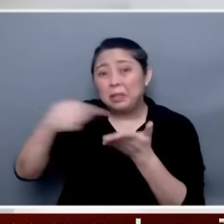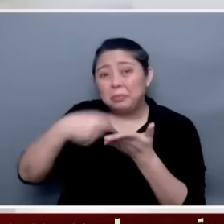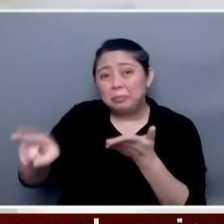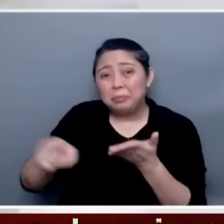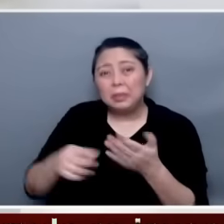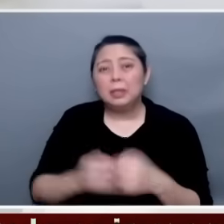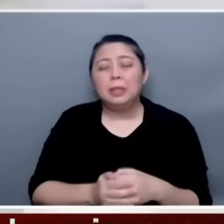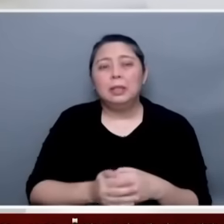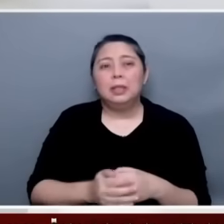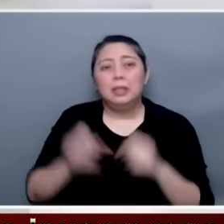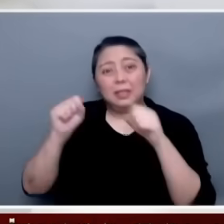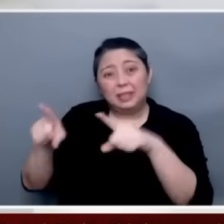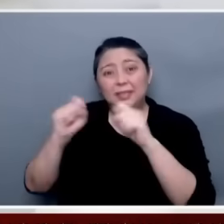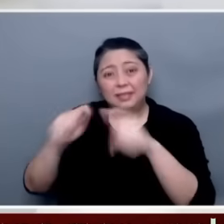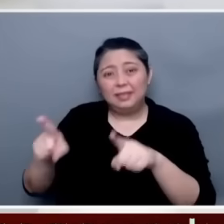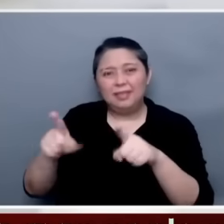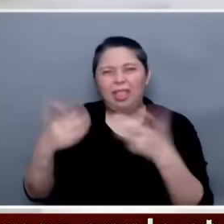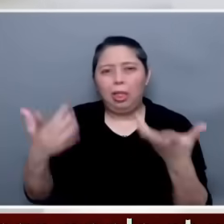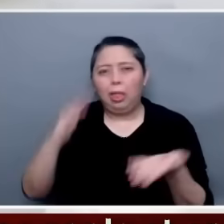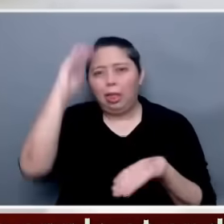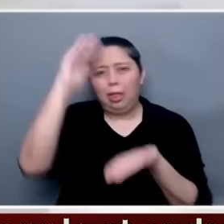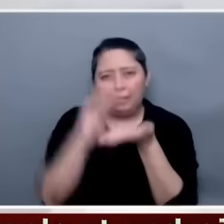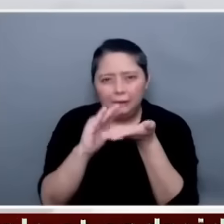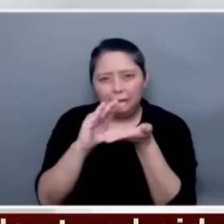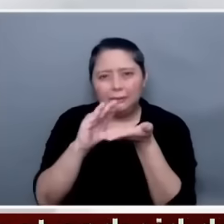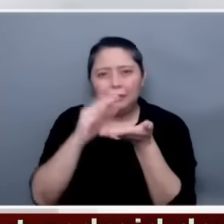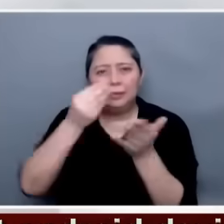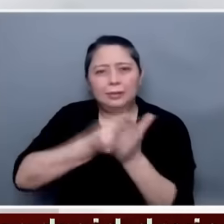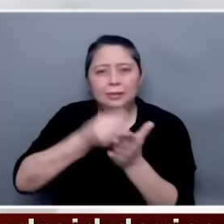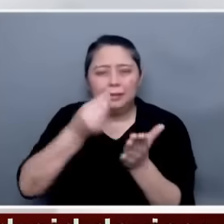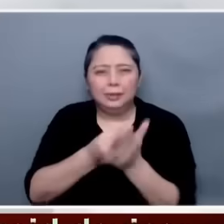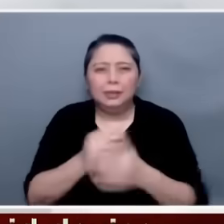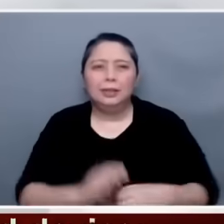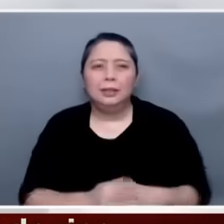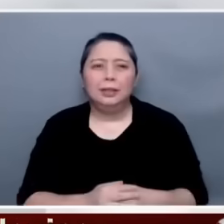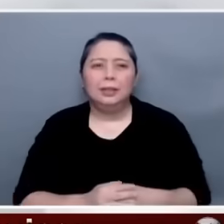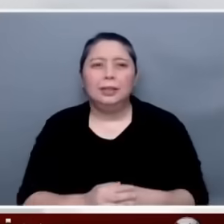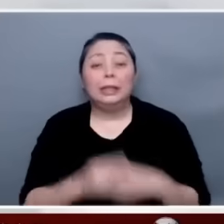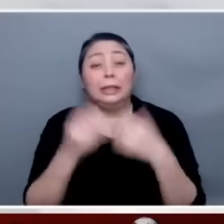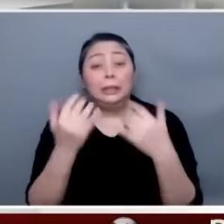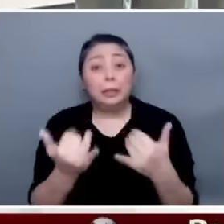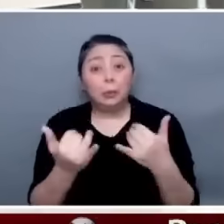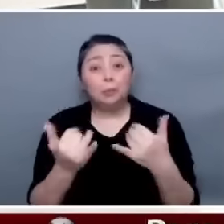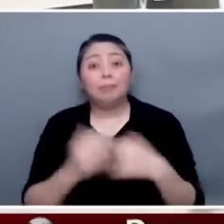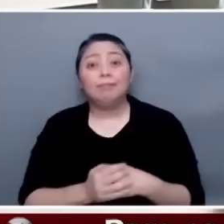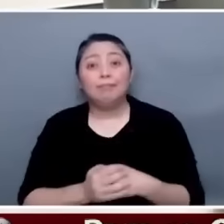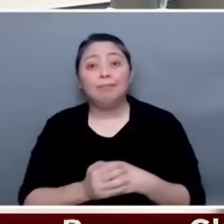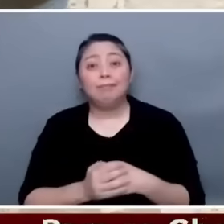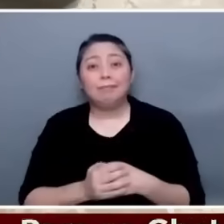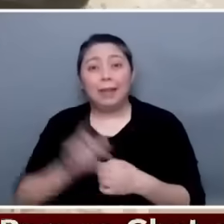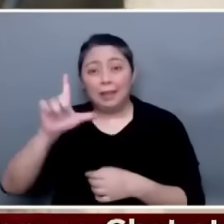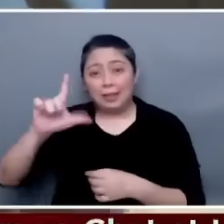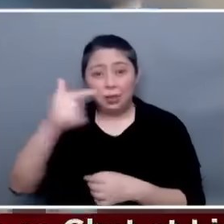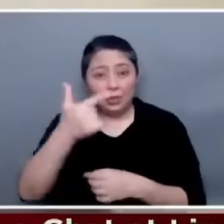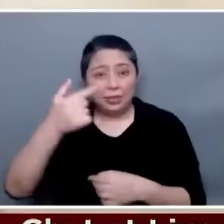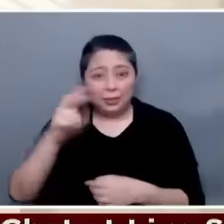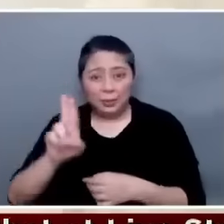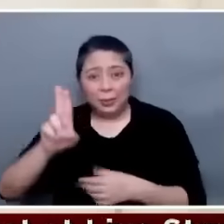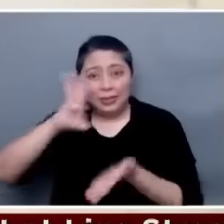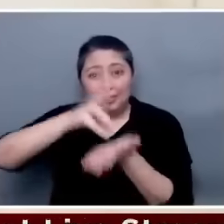po yung pinagkaiba kaysa nung una. Ang laki ng nabawas na kita. Sa tulong ng local government unit ng San Jose del